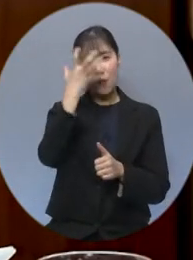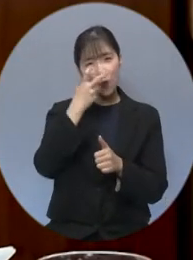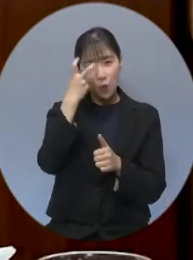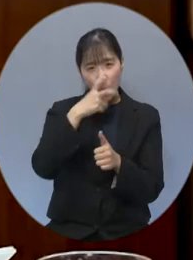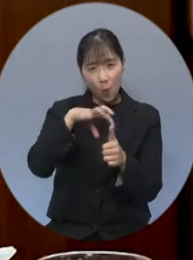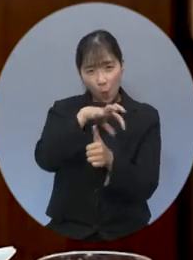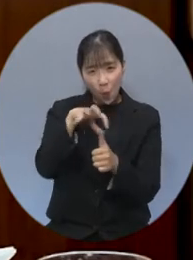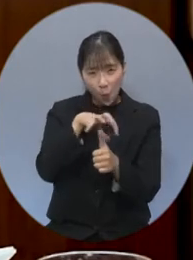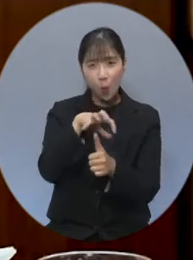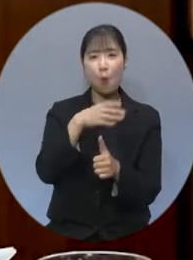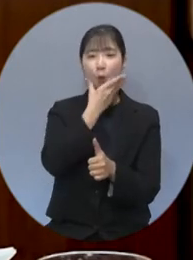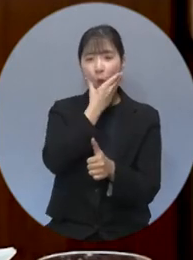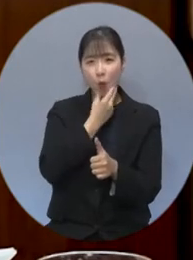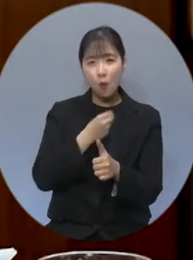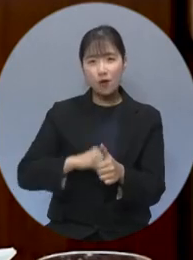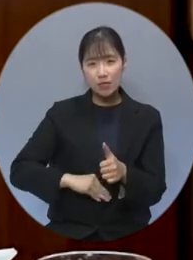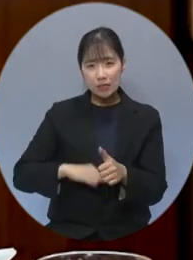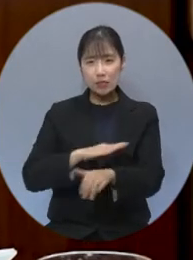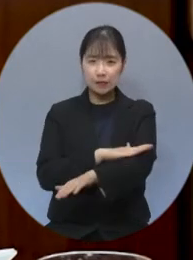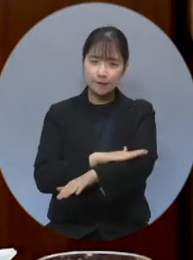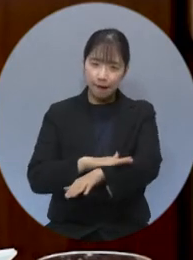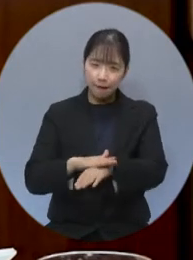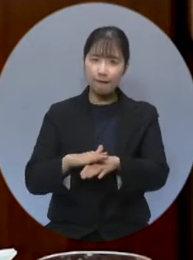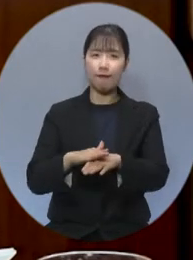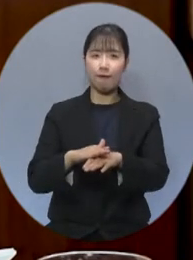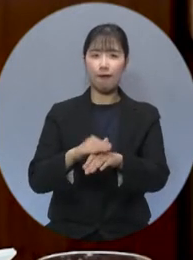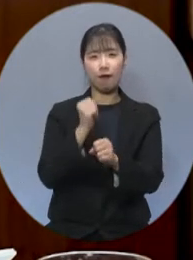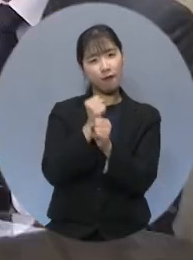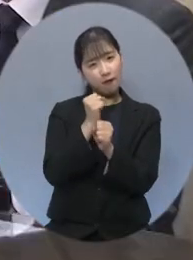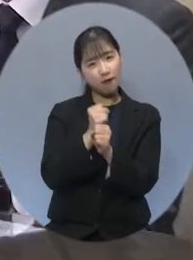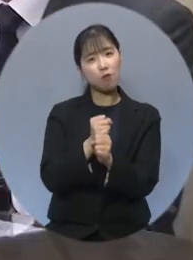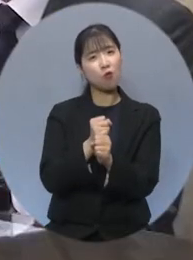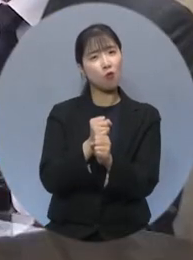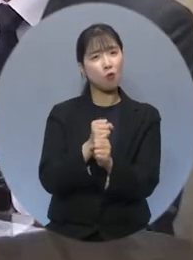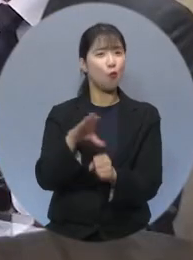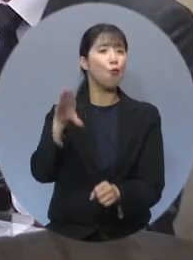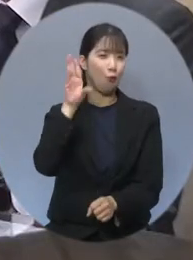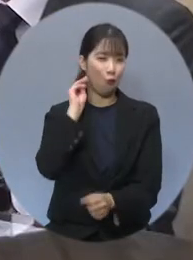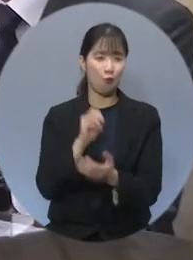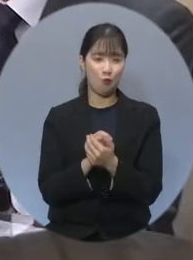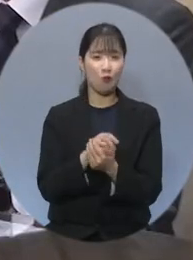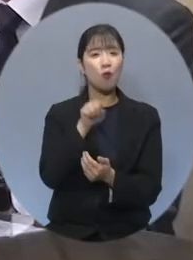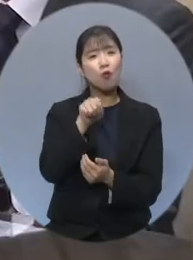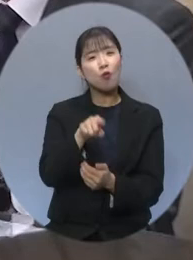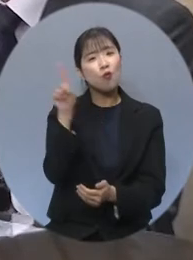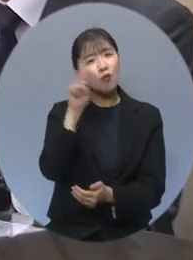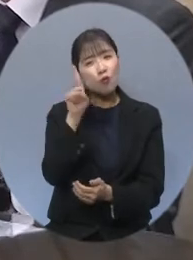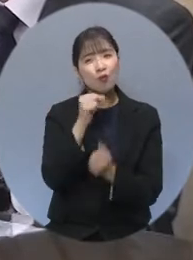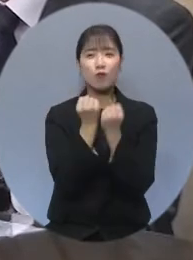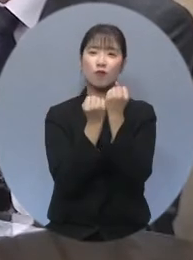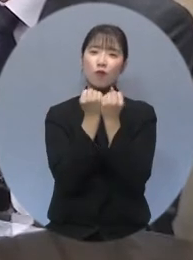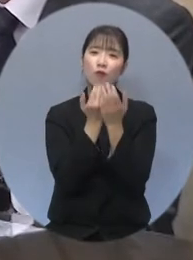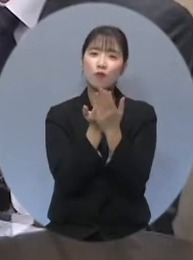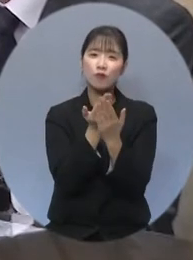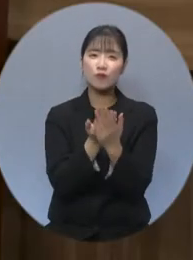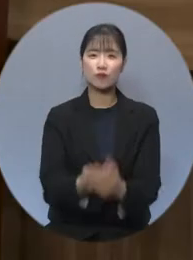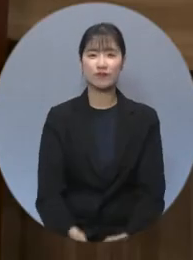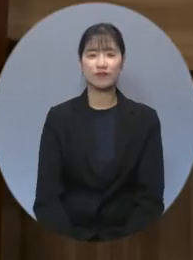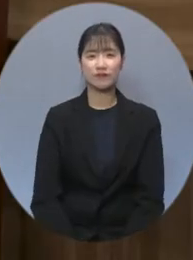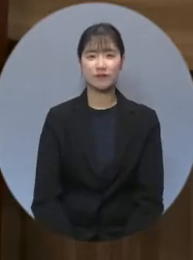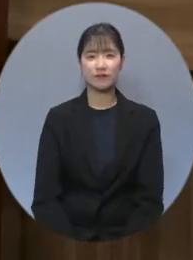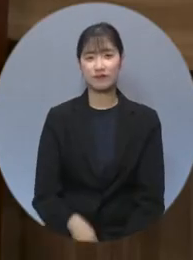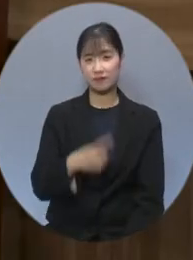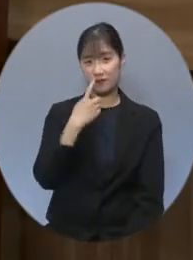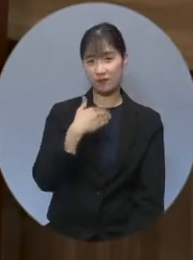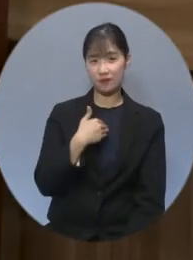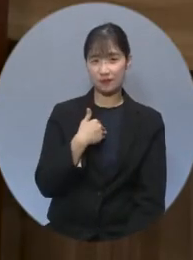그 돌봄 복지 체계가 체계적으로 잘 돼 있다는 얘기가 많이 있던데요. 그 돌봄 맞춤 복지가 어떤 것이 있는지 설명 예. 부탁드리겠습니다.